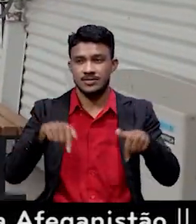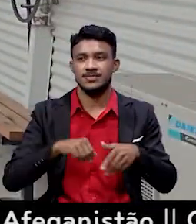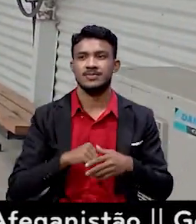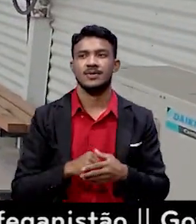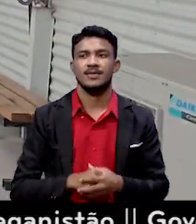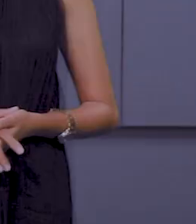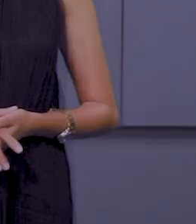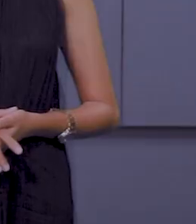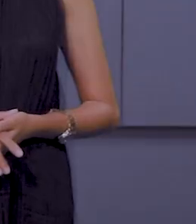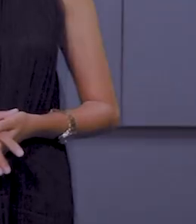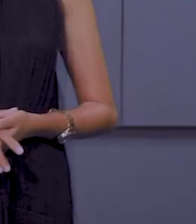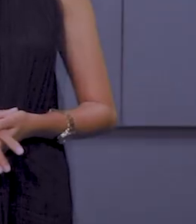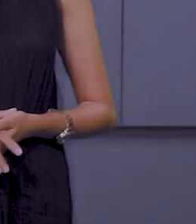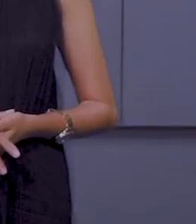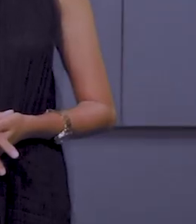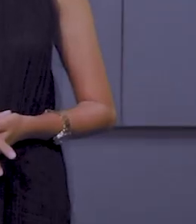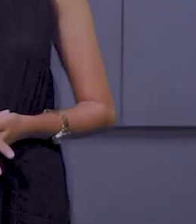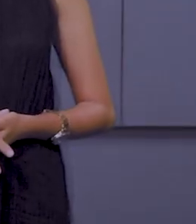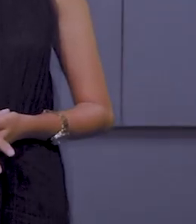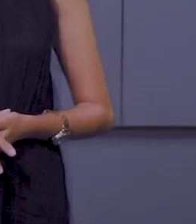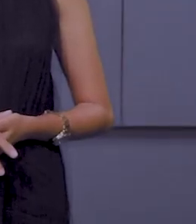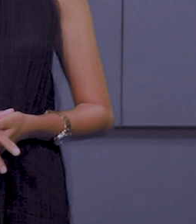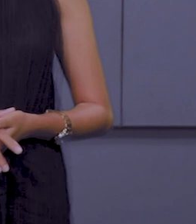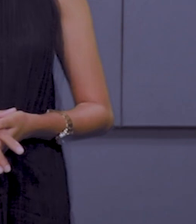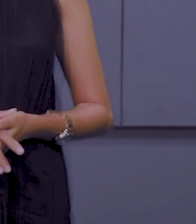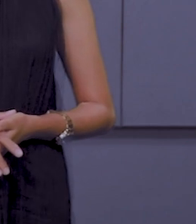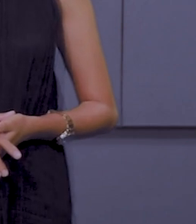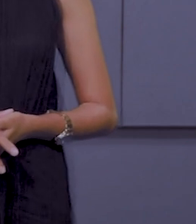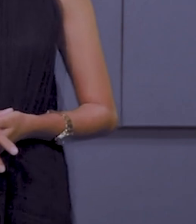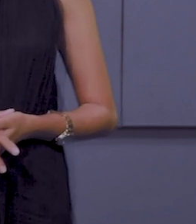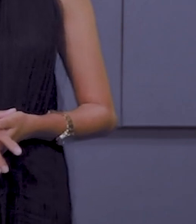Zemen. Kita harus subscribe, nuhannya butang